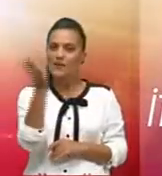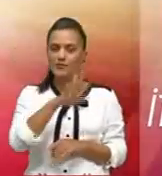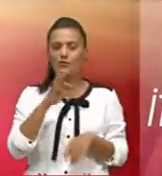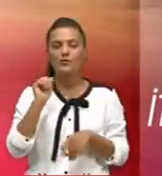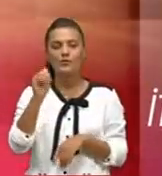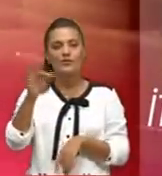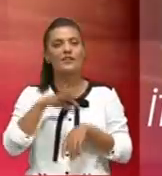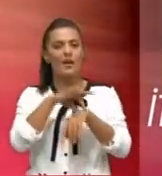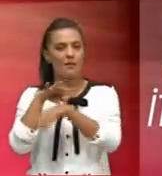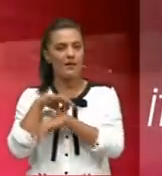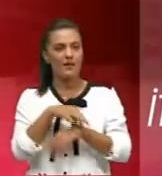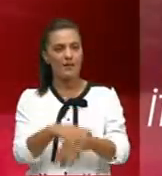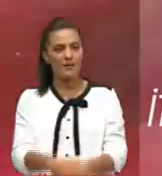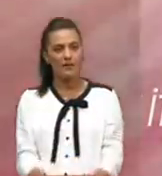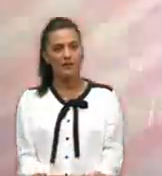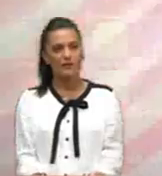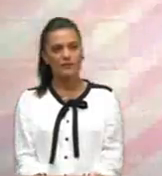sonra günlük rehberde.